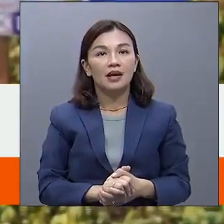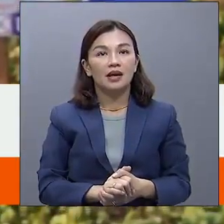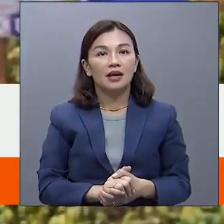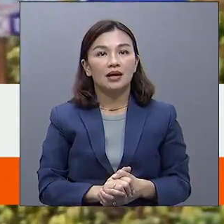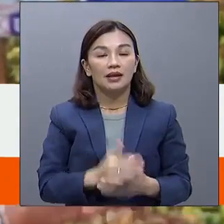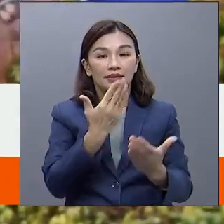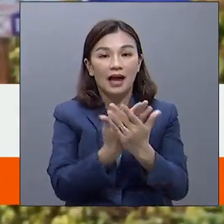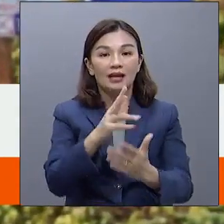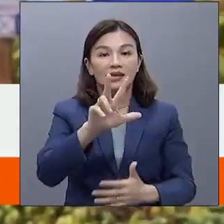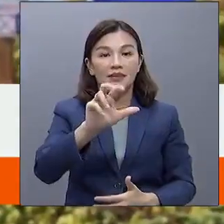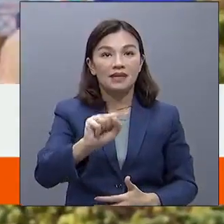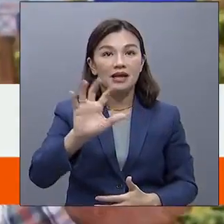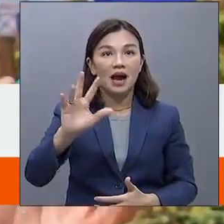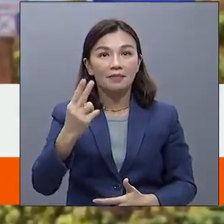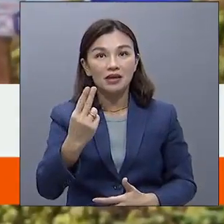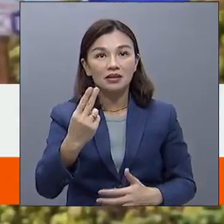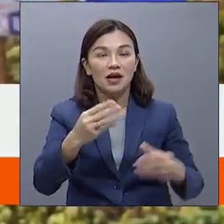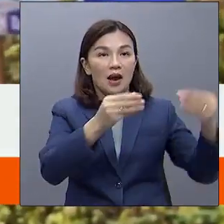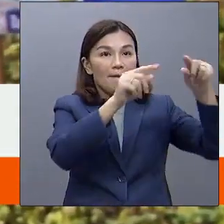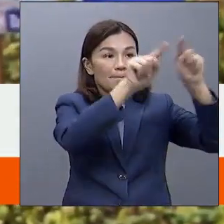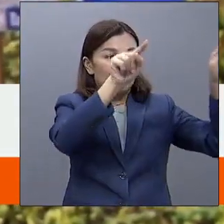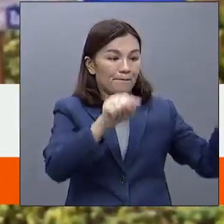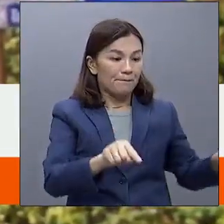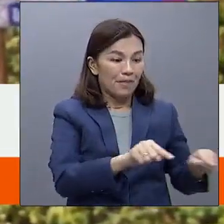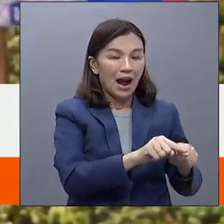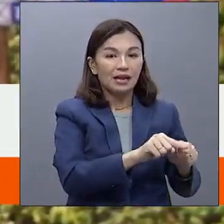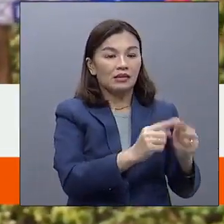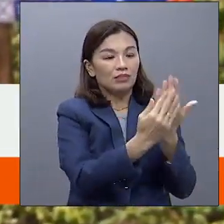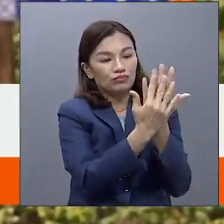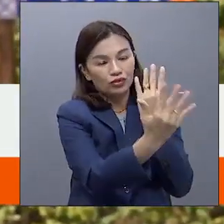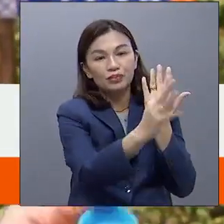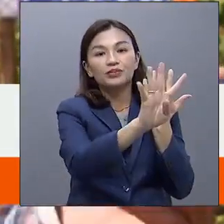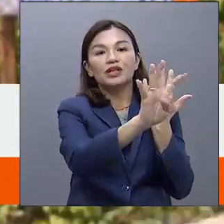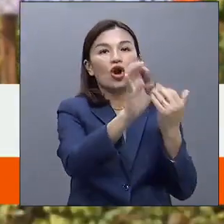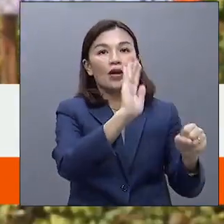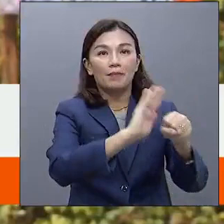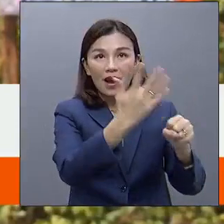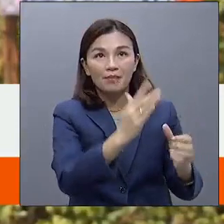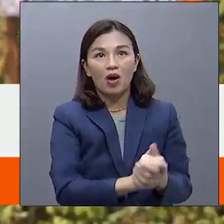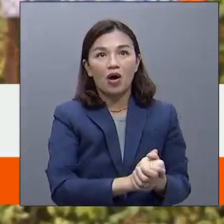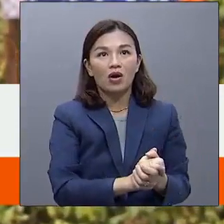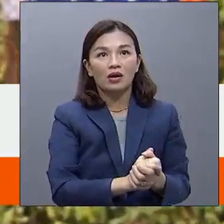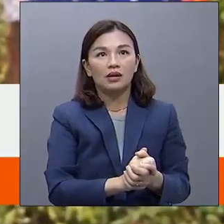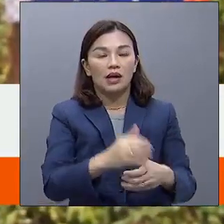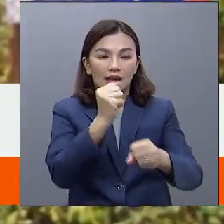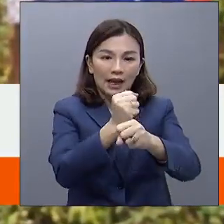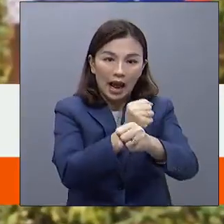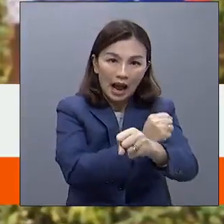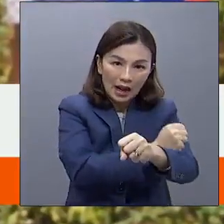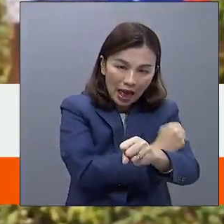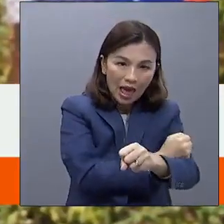3,500 น่ะถ้าไปทำป้ายอย่างเดียว400แผ่นก็ไม่พอแล้วไม่อยากจะขาตังจ้างพักหา